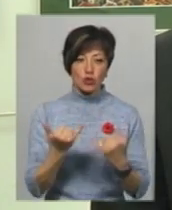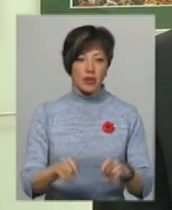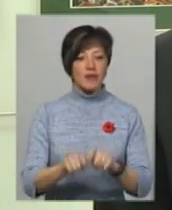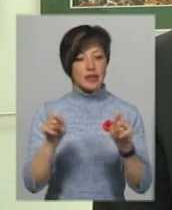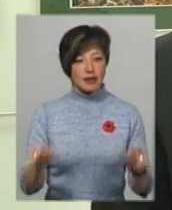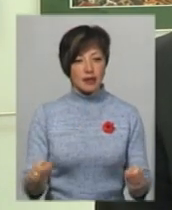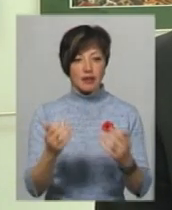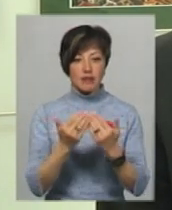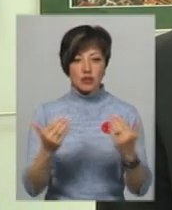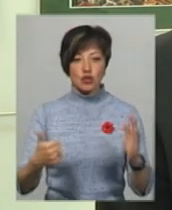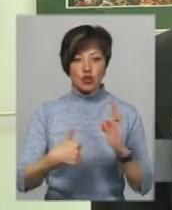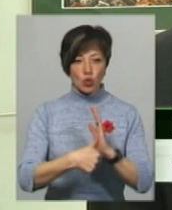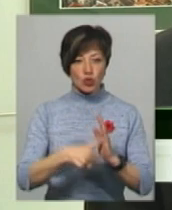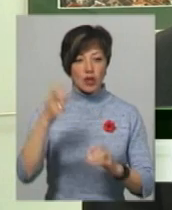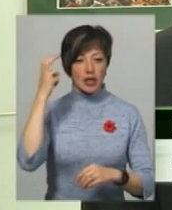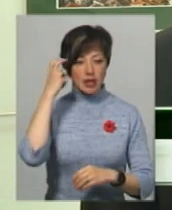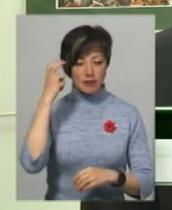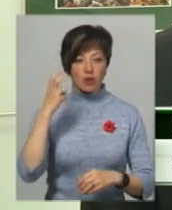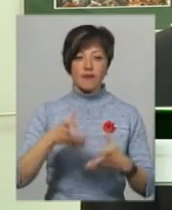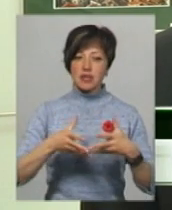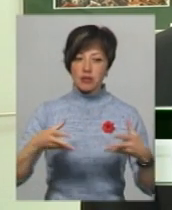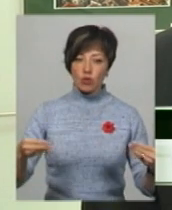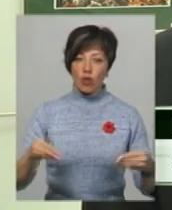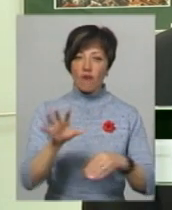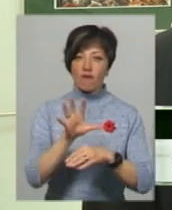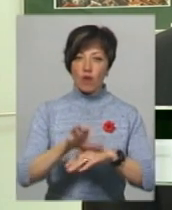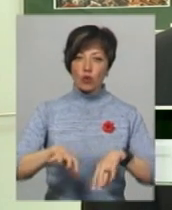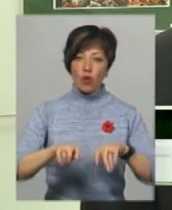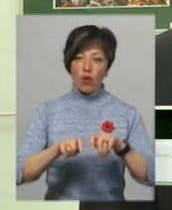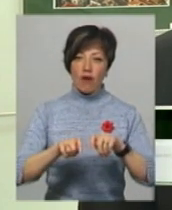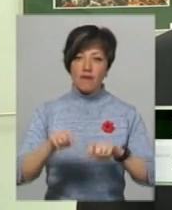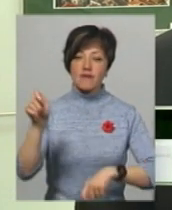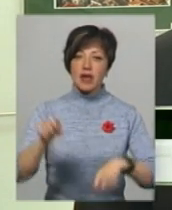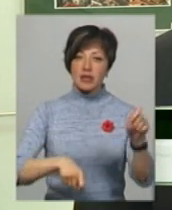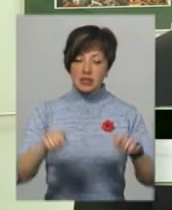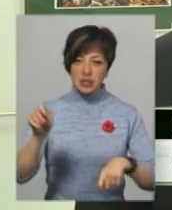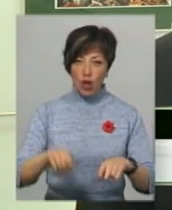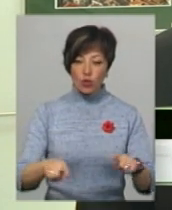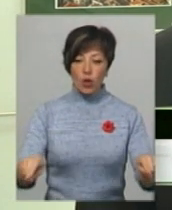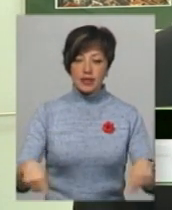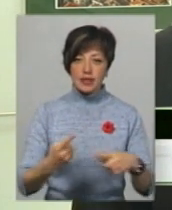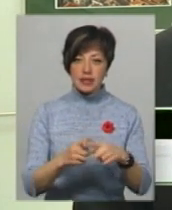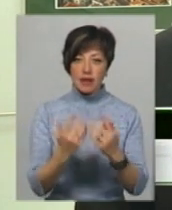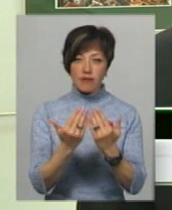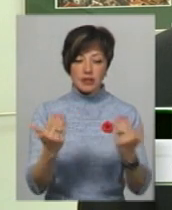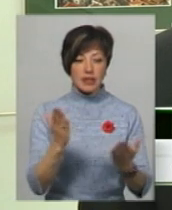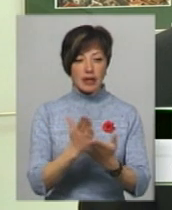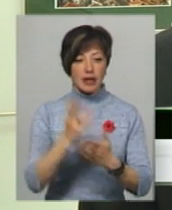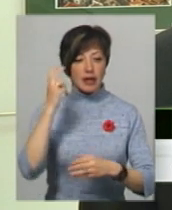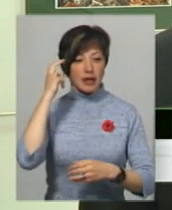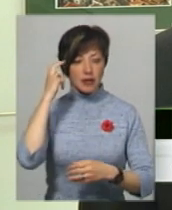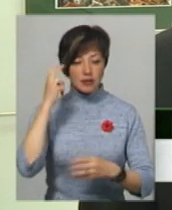відкрили виставку 6-го київського весняного фотовернісажу. Організатором цієї експозиції є